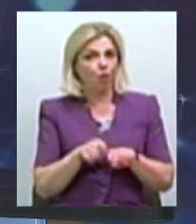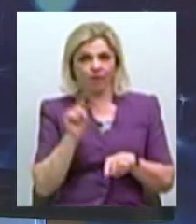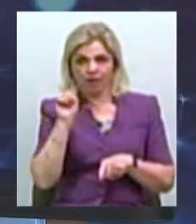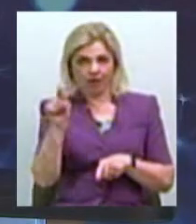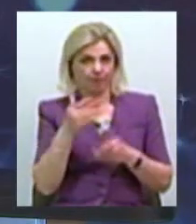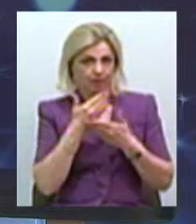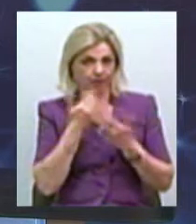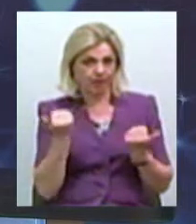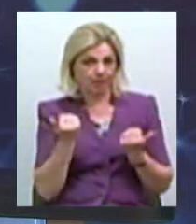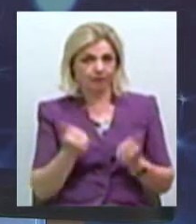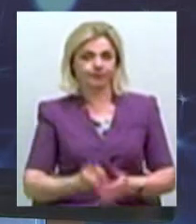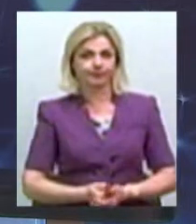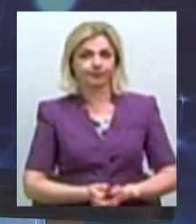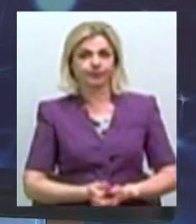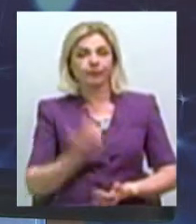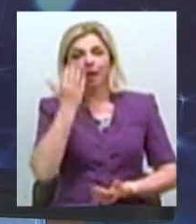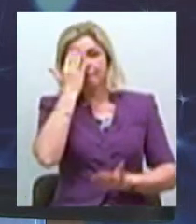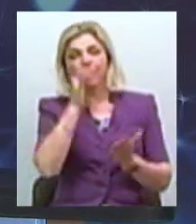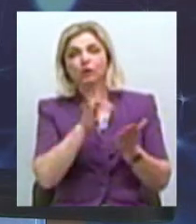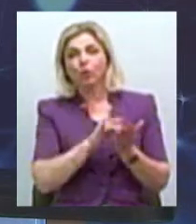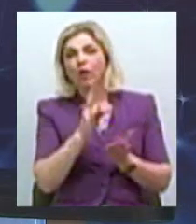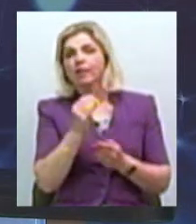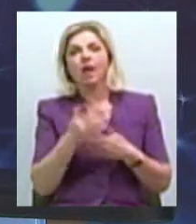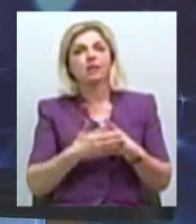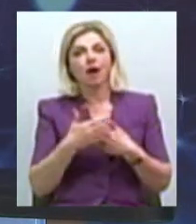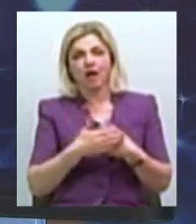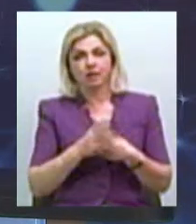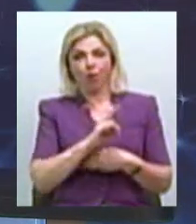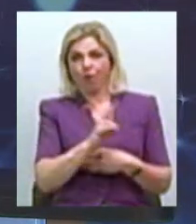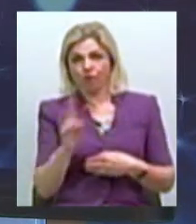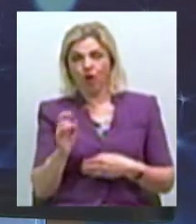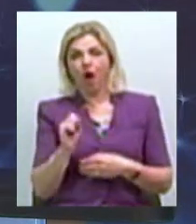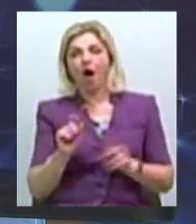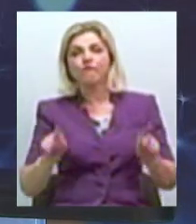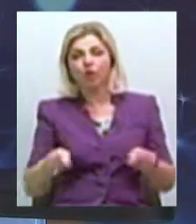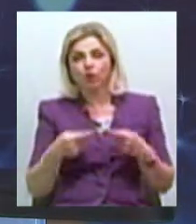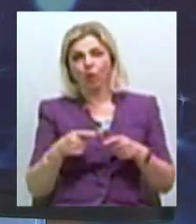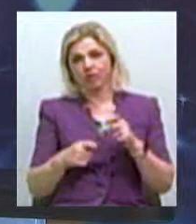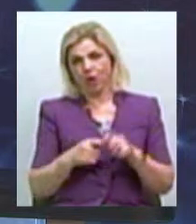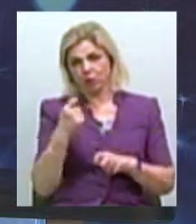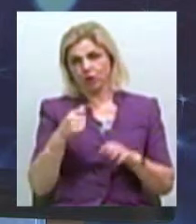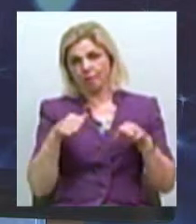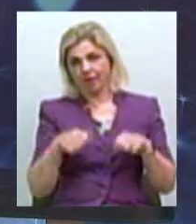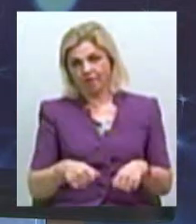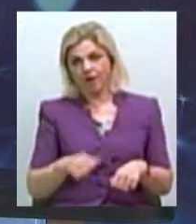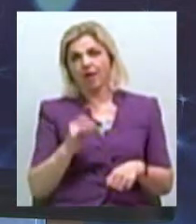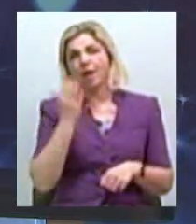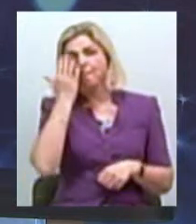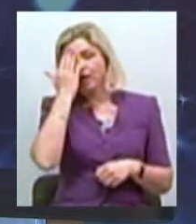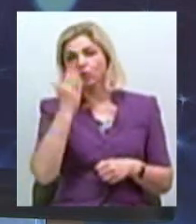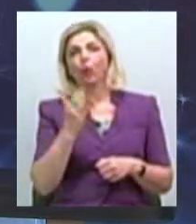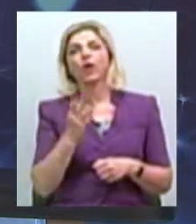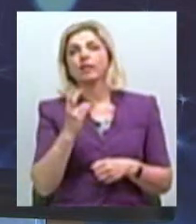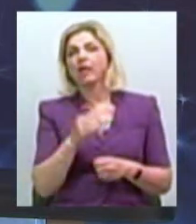принципі, метою є не покарати когось, а метою є відновити порушені права, і метою є